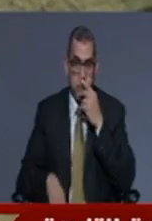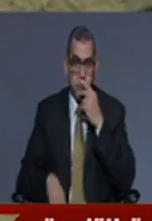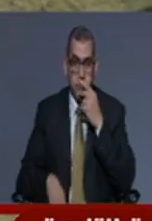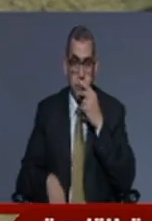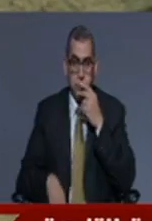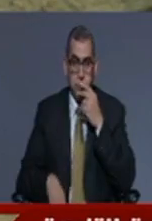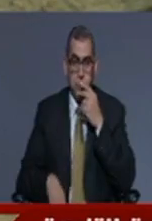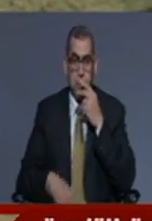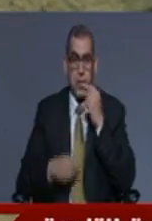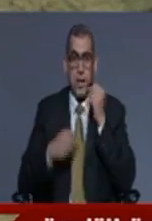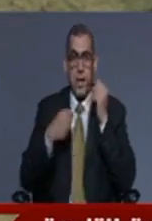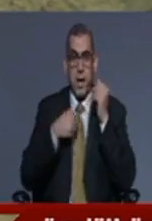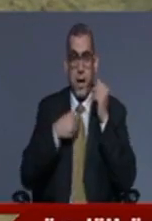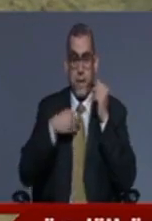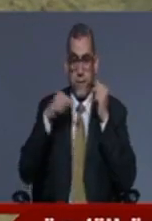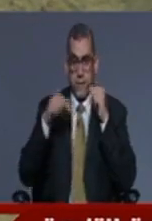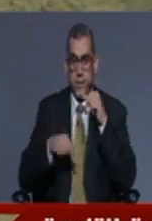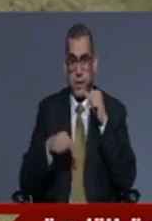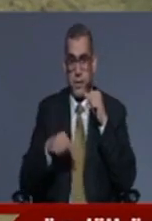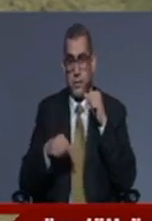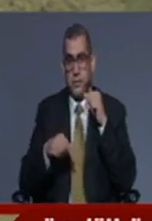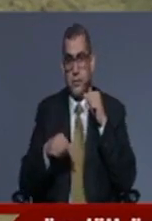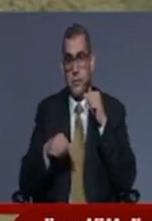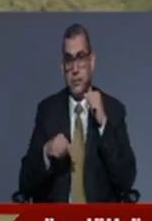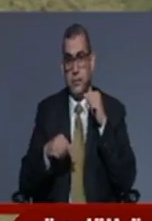نحن تخلفنا عن الركب.